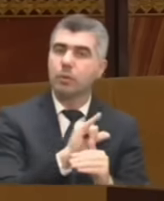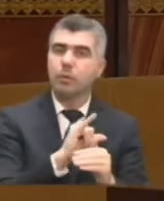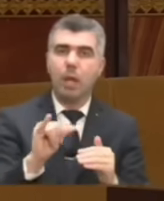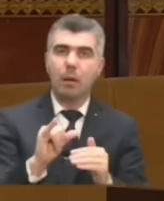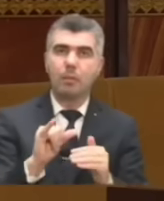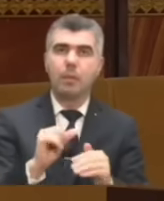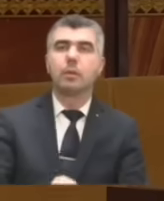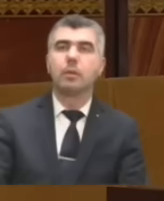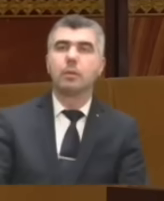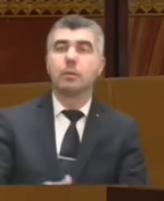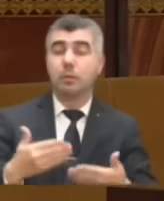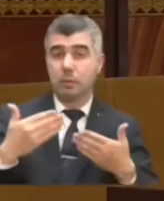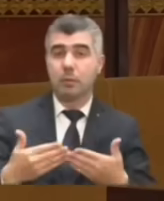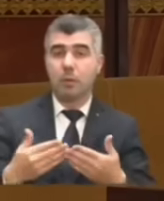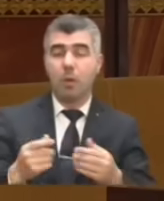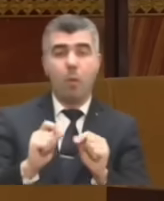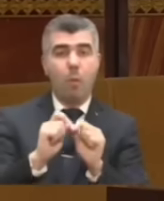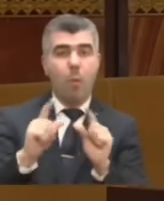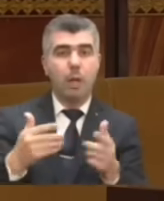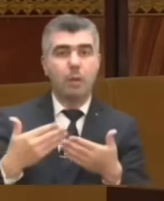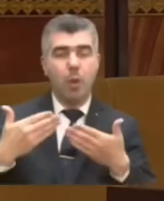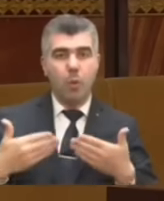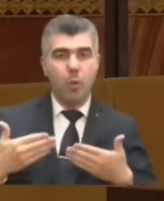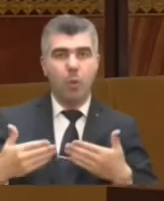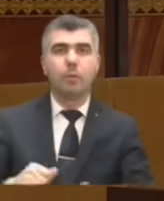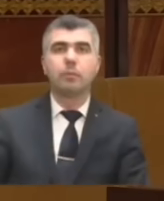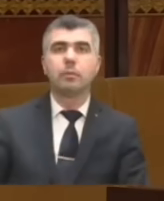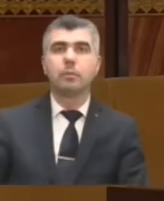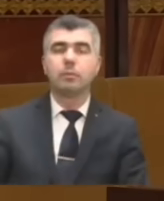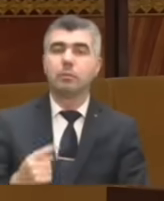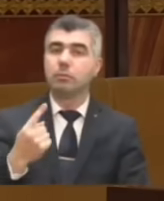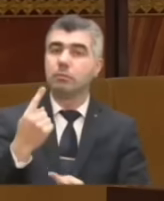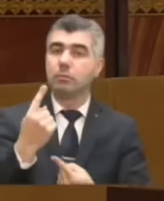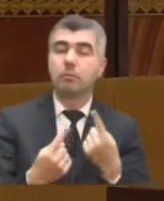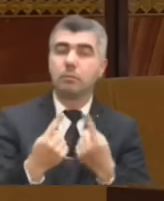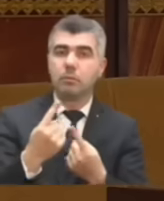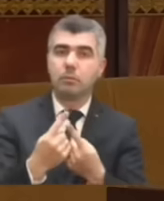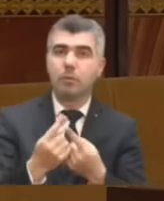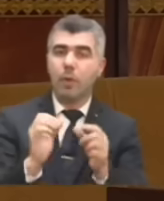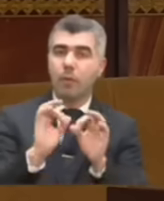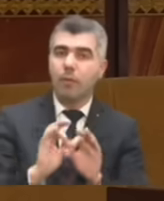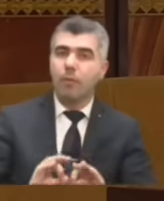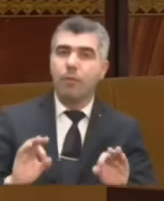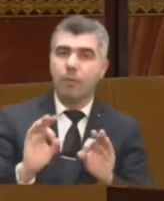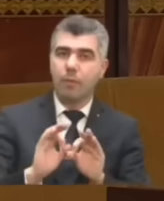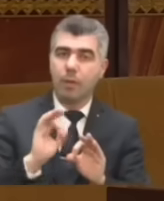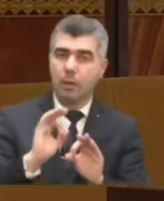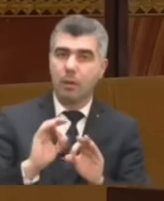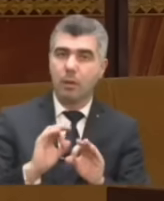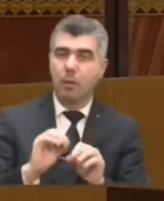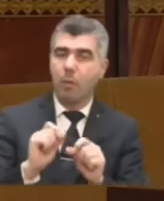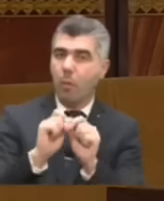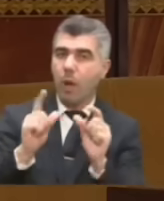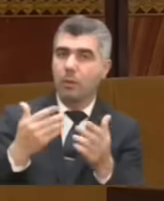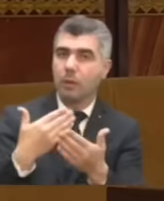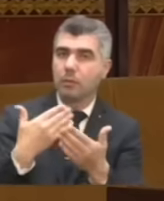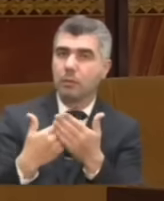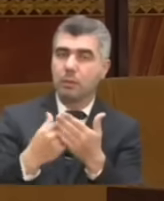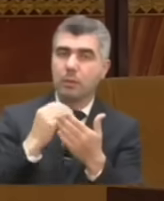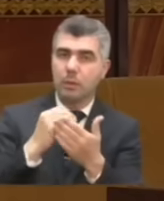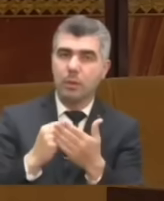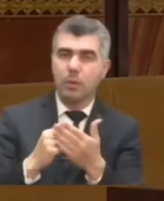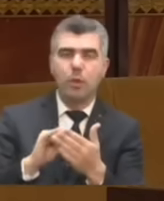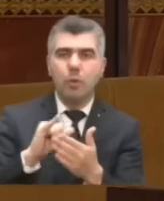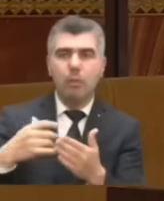مصطنع. هذه الظاهرة اليوم تهديدها لا يطال فقط مستوى معين، تهديدها احنا ماشي